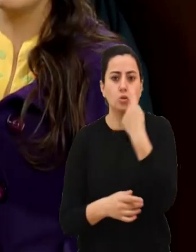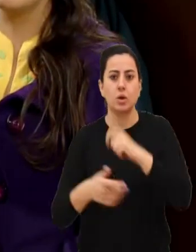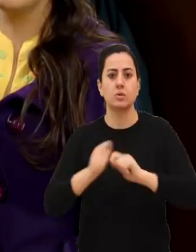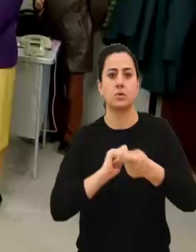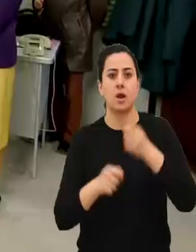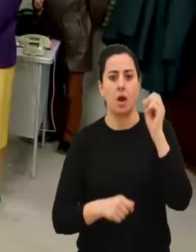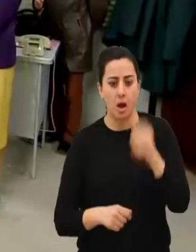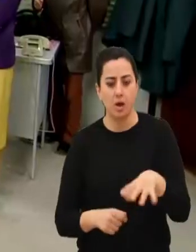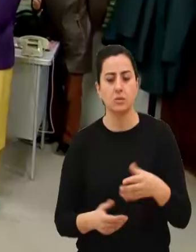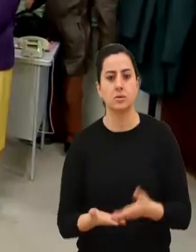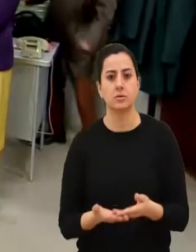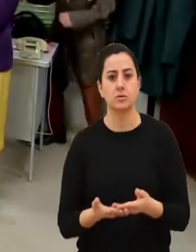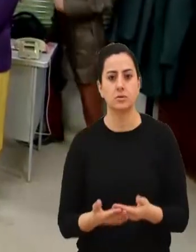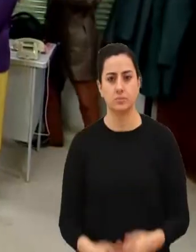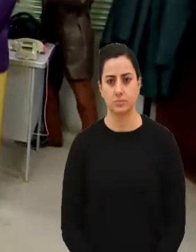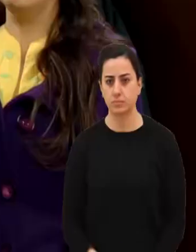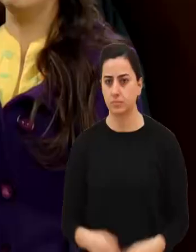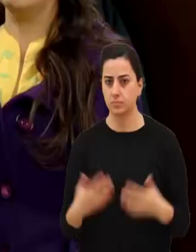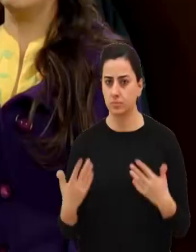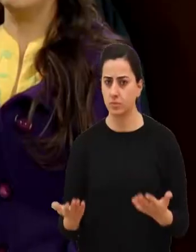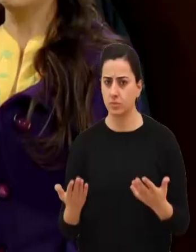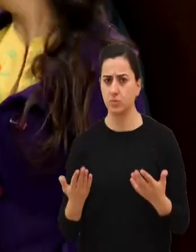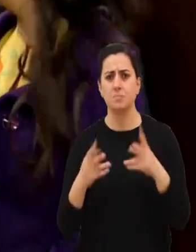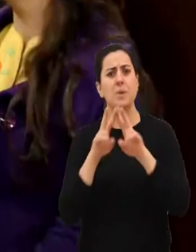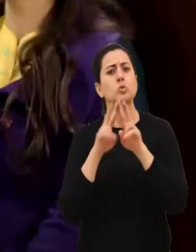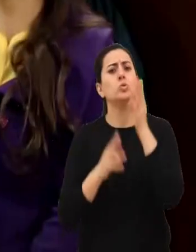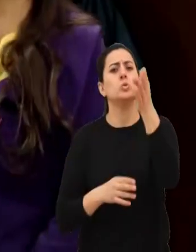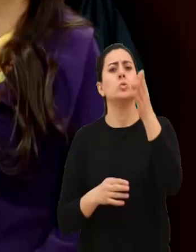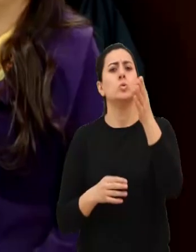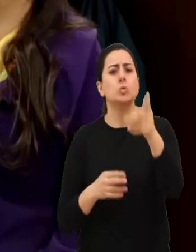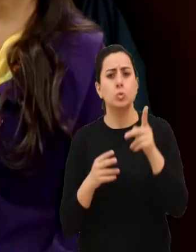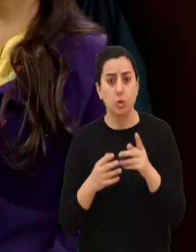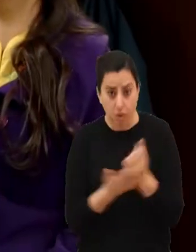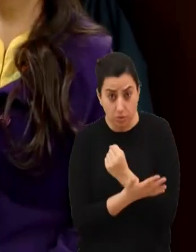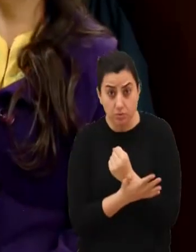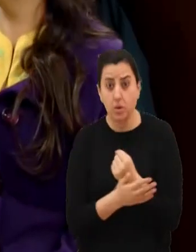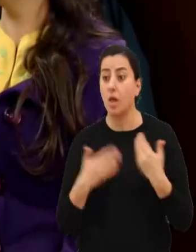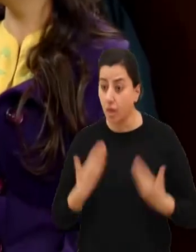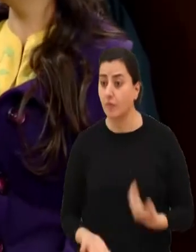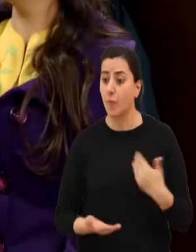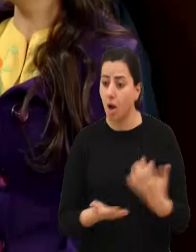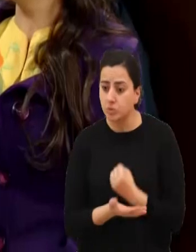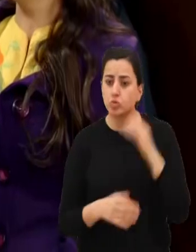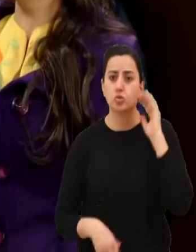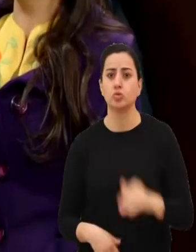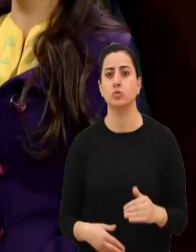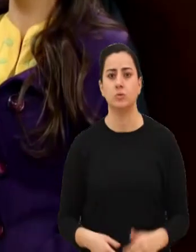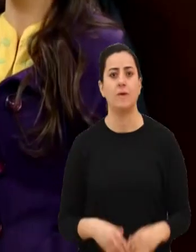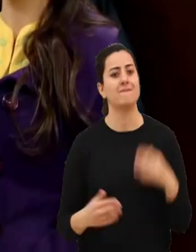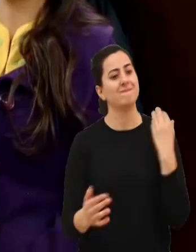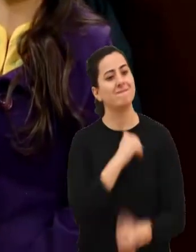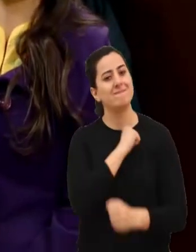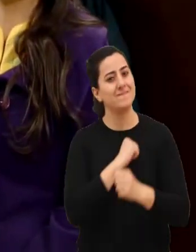yırttı. Yatırtmadı kuponu. Allah Allah. Ya Mesut senin o kupon tuttu mu? Evet. Evet Bekir Bilader'im tuttu.